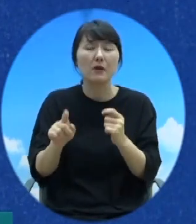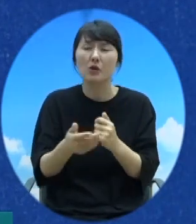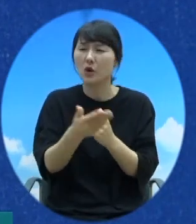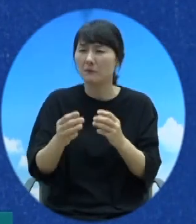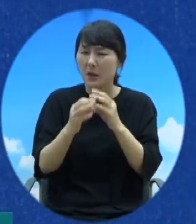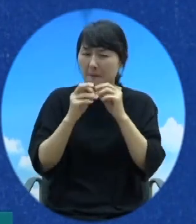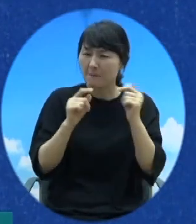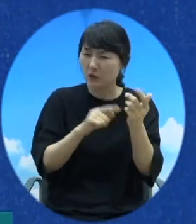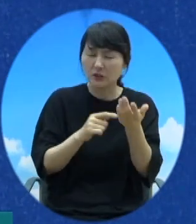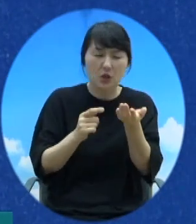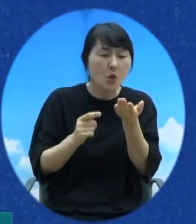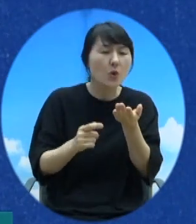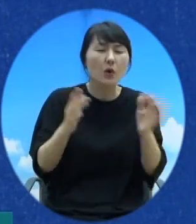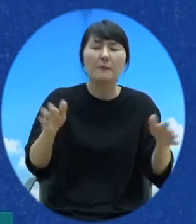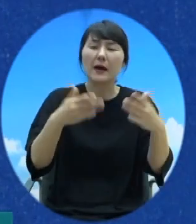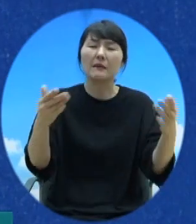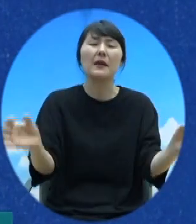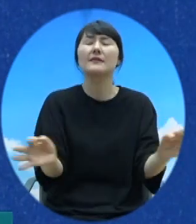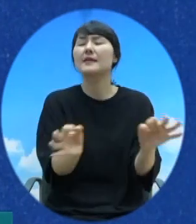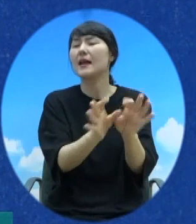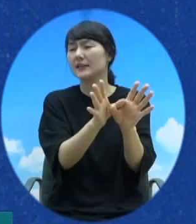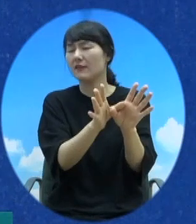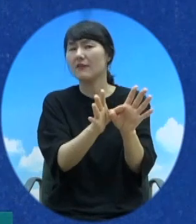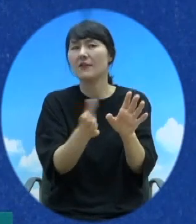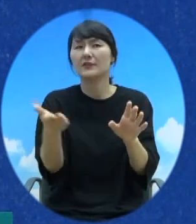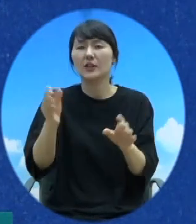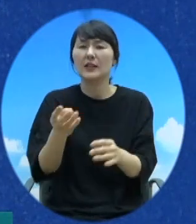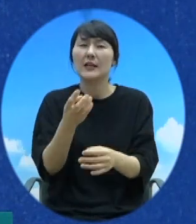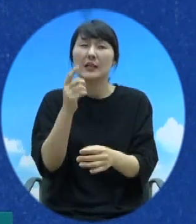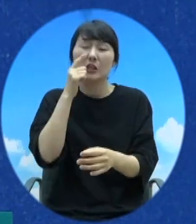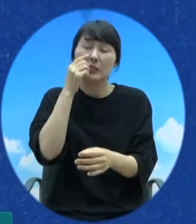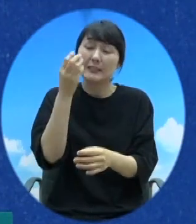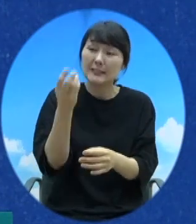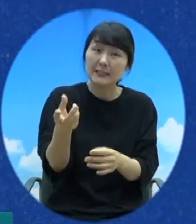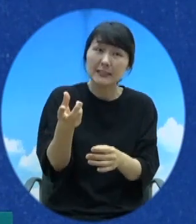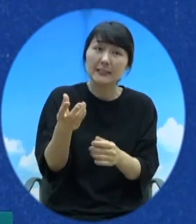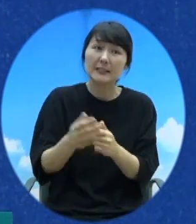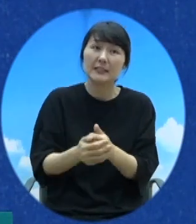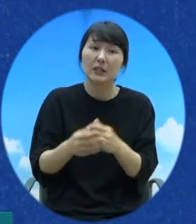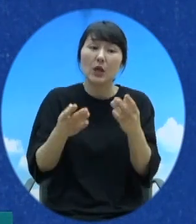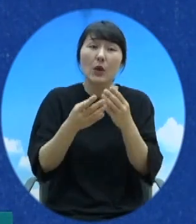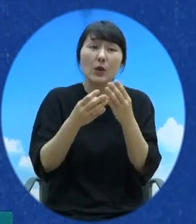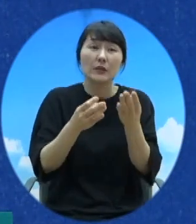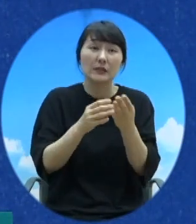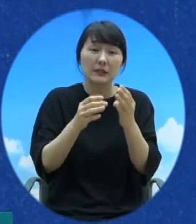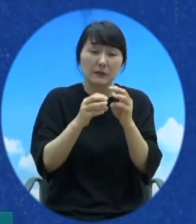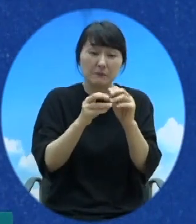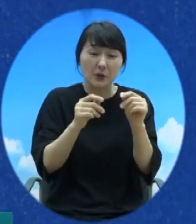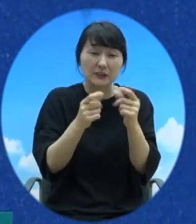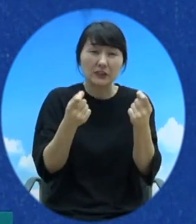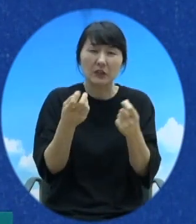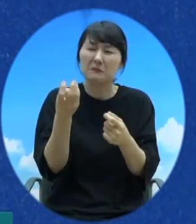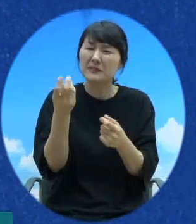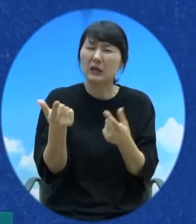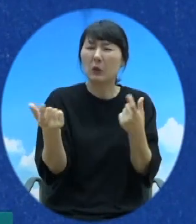먼지는 이렇게 바람에 날려갑니다. 그러나 겨자씨는 이 먼지처럼 작은